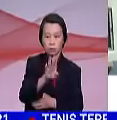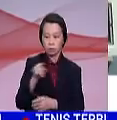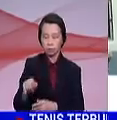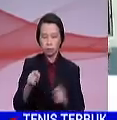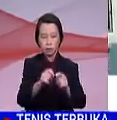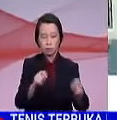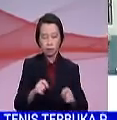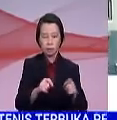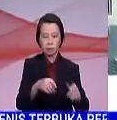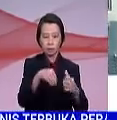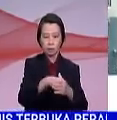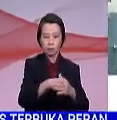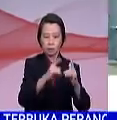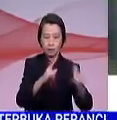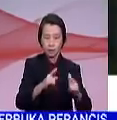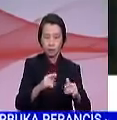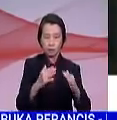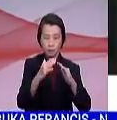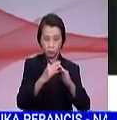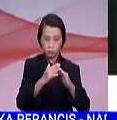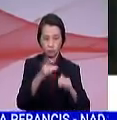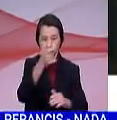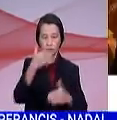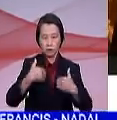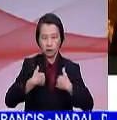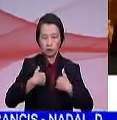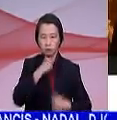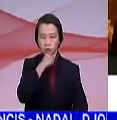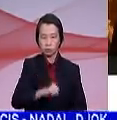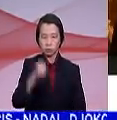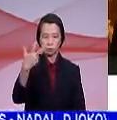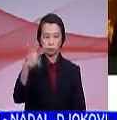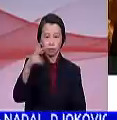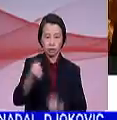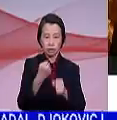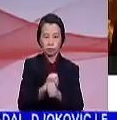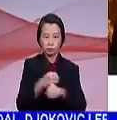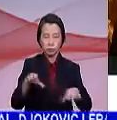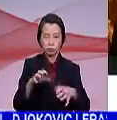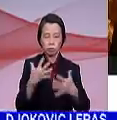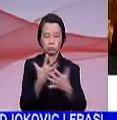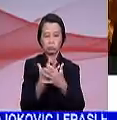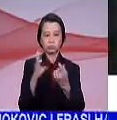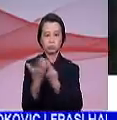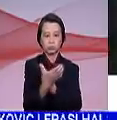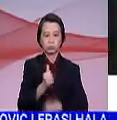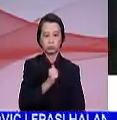terpaksa tidur di dalam khemah di hadapan rumahnya kerana adiknya yang berusia 13 tahun menjalani kuarantin